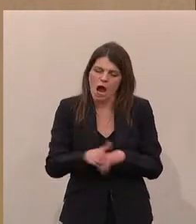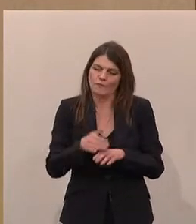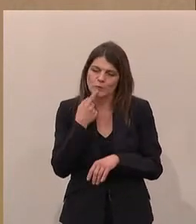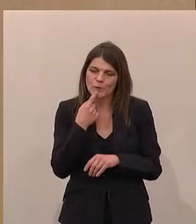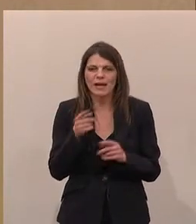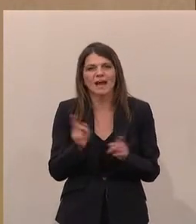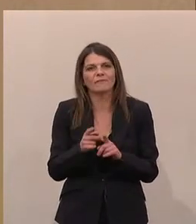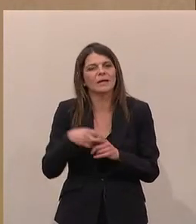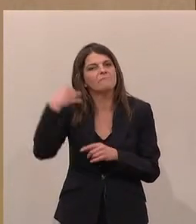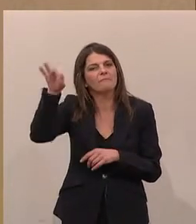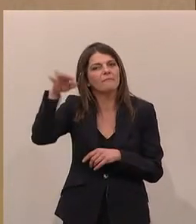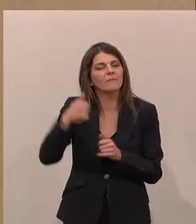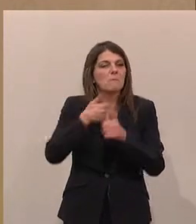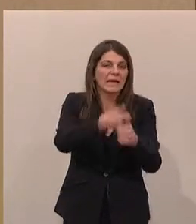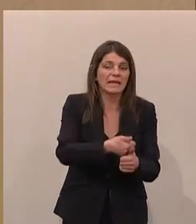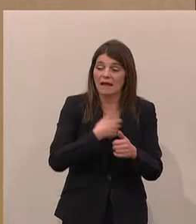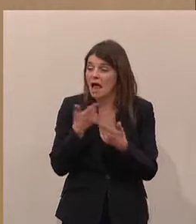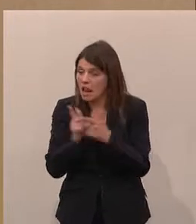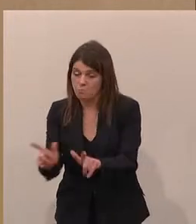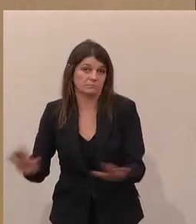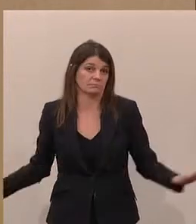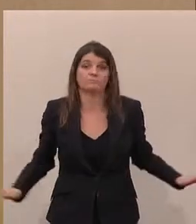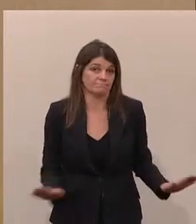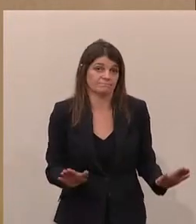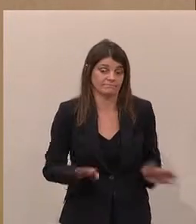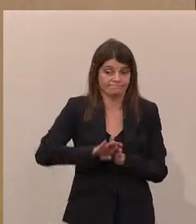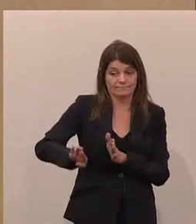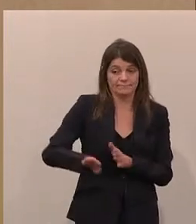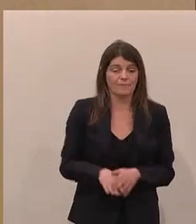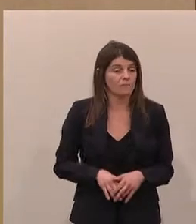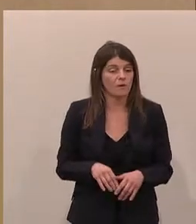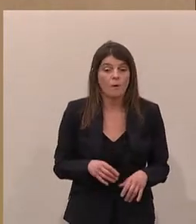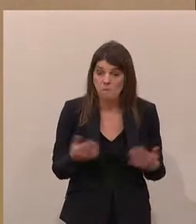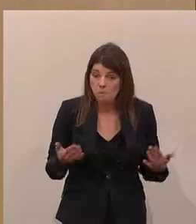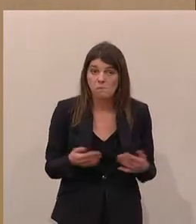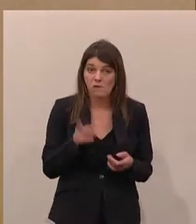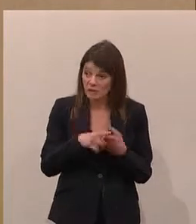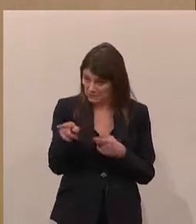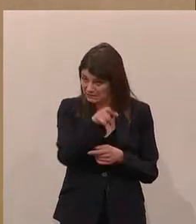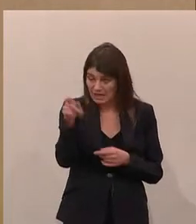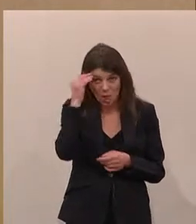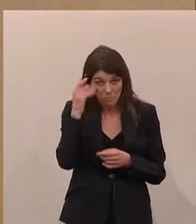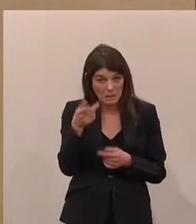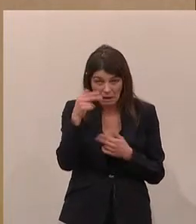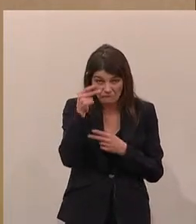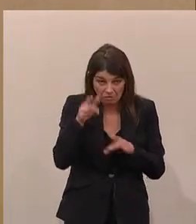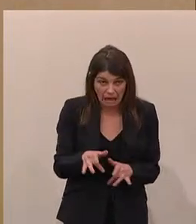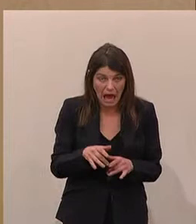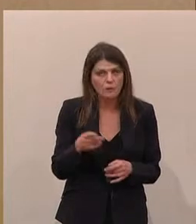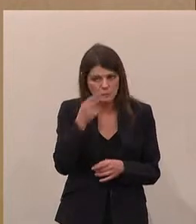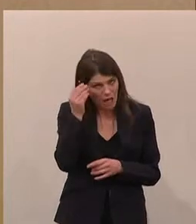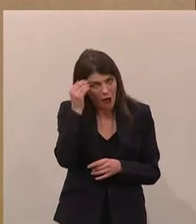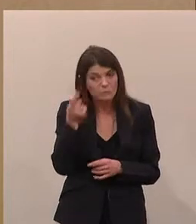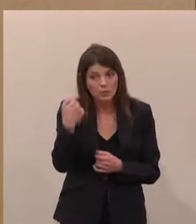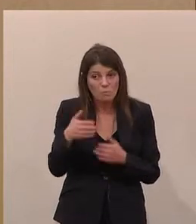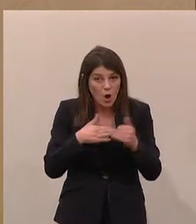beispielsweise Exklusivbegleitungen zu ermöglichen. Es sei denn, ihr seht darin einen echten Mehrwert bzw. die Möglichkeit einer